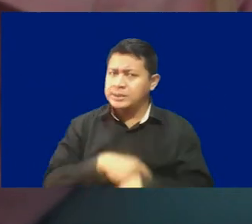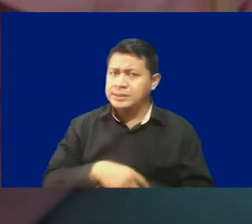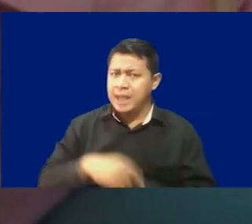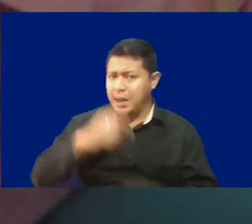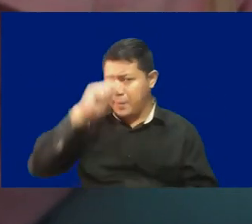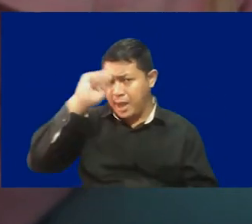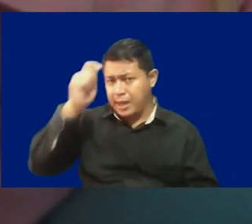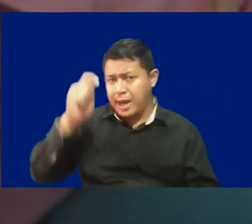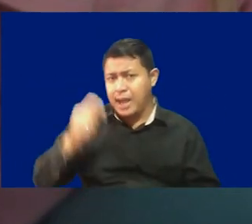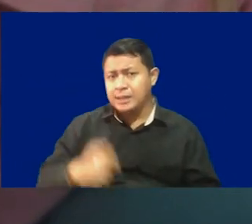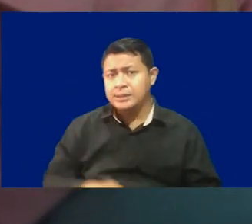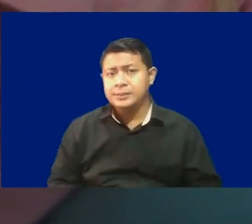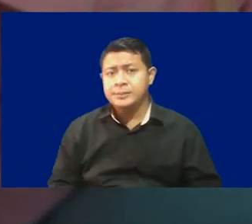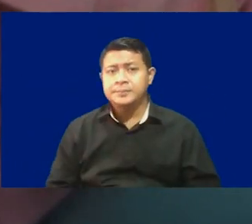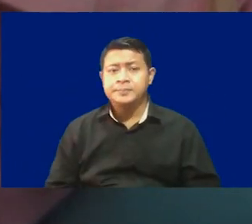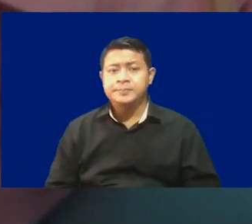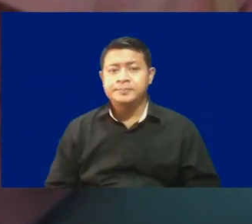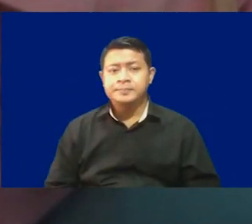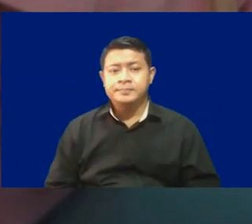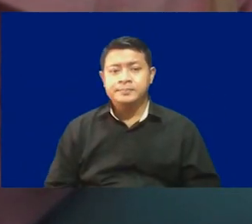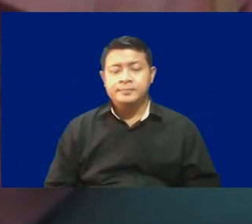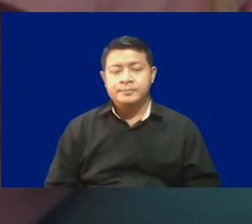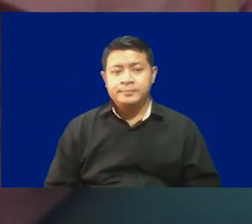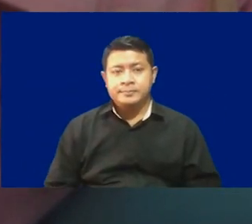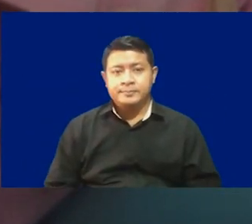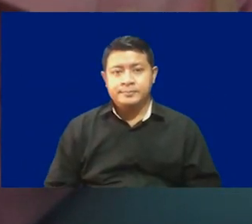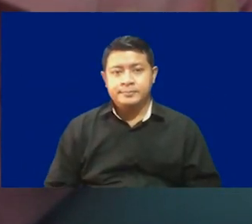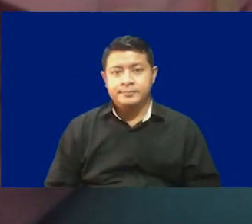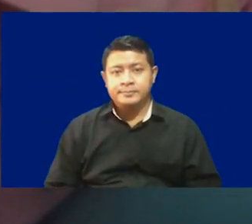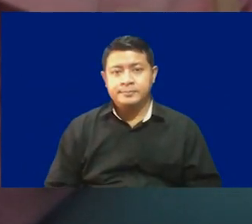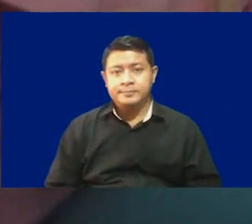anak, orang tua. Saling menghargai.